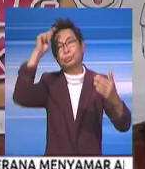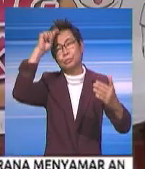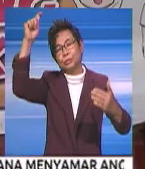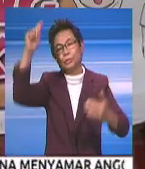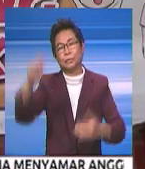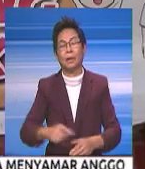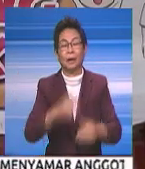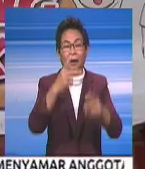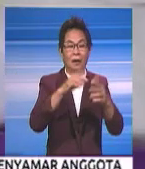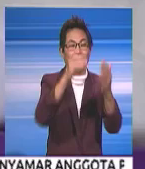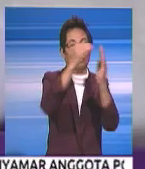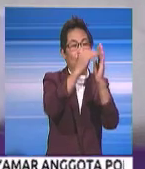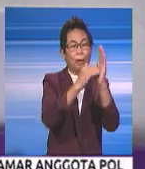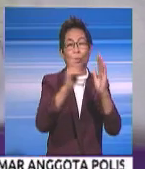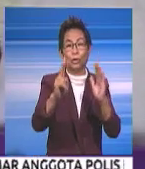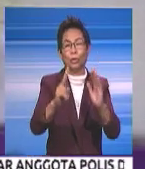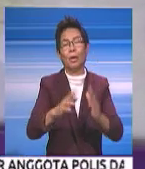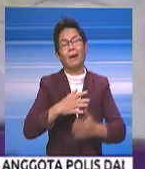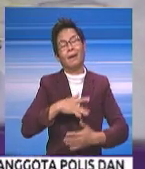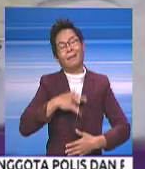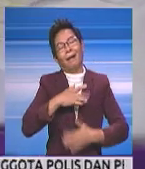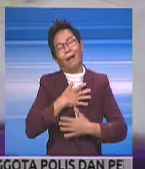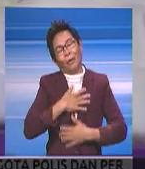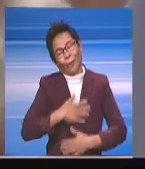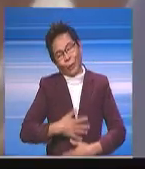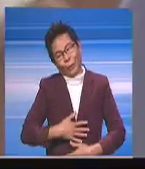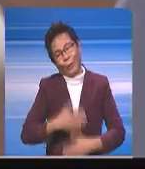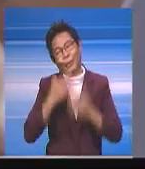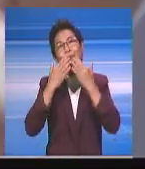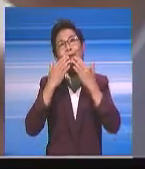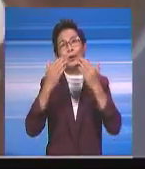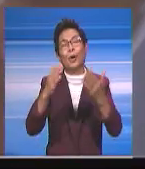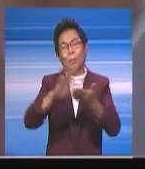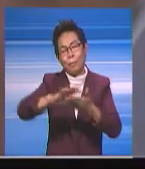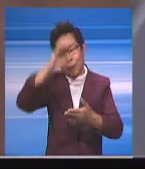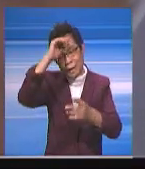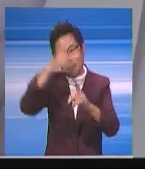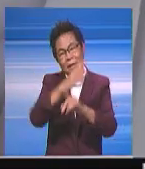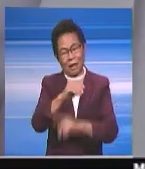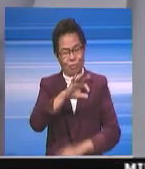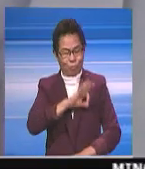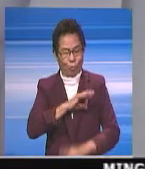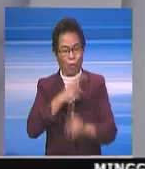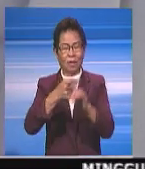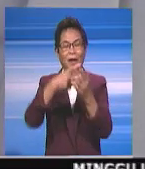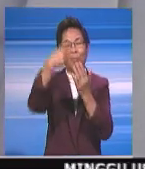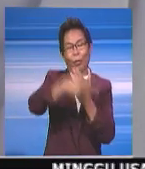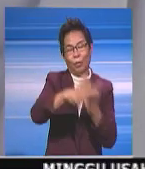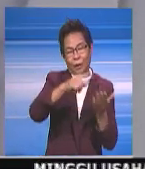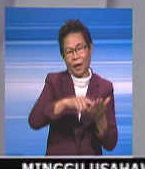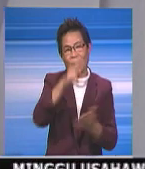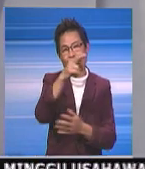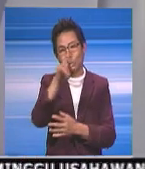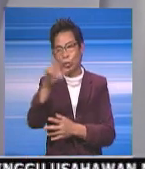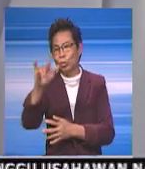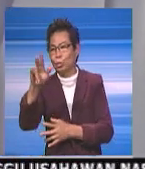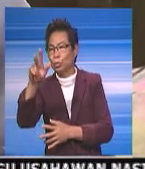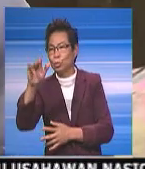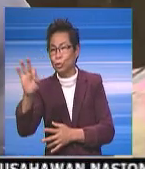Dalam seri kedua, kita menyelami perasaan lega dan syukur pelajar yang mendapat manfaat daripada program ini. Nur Yusof,